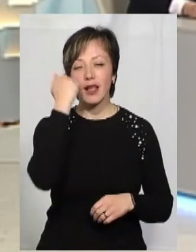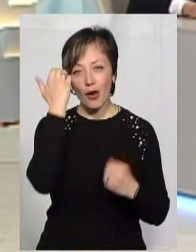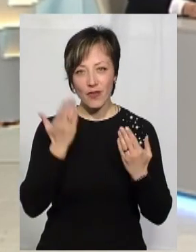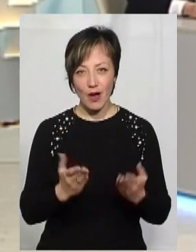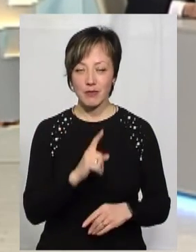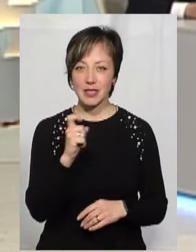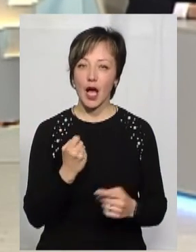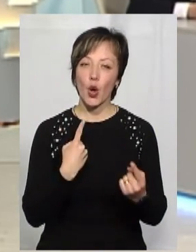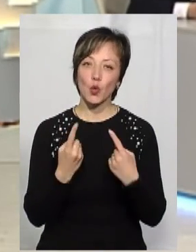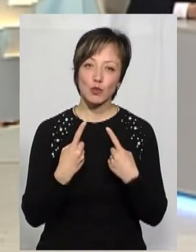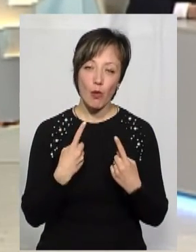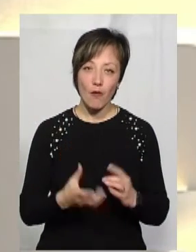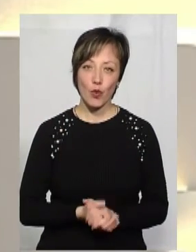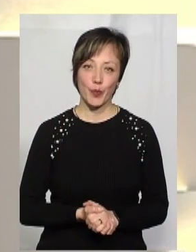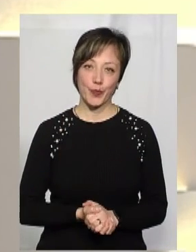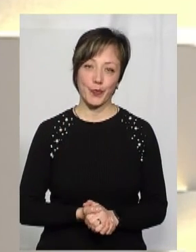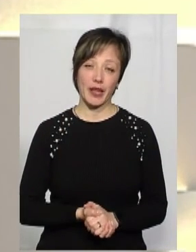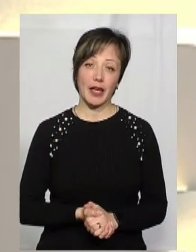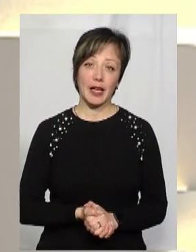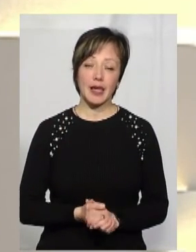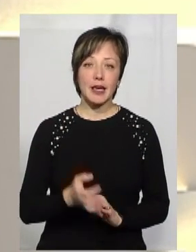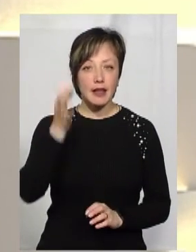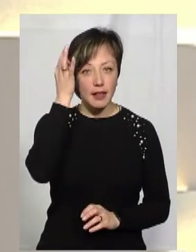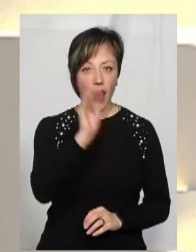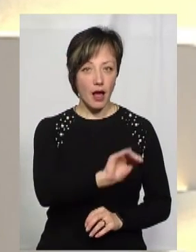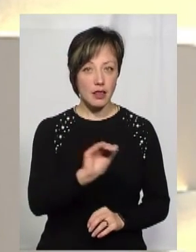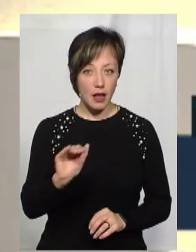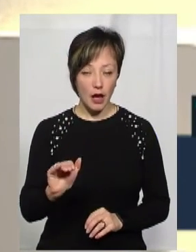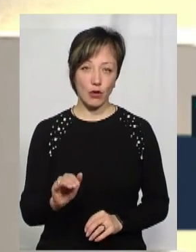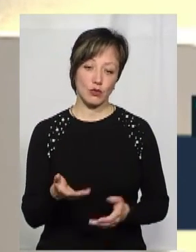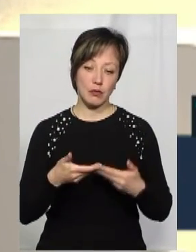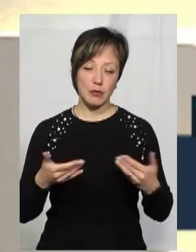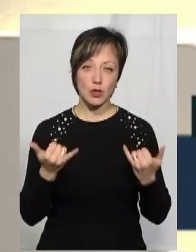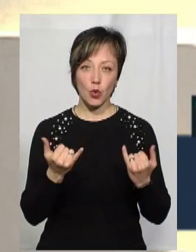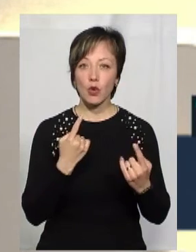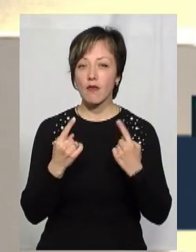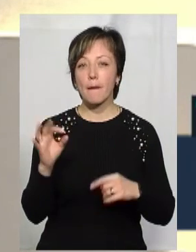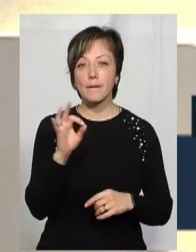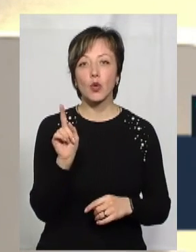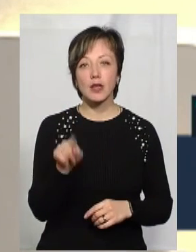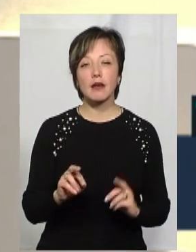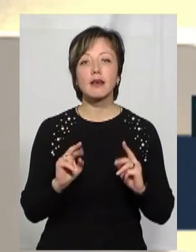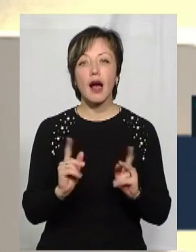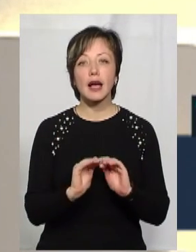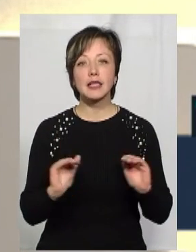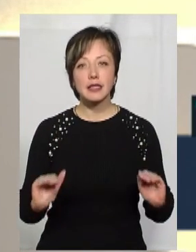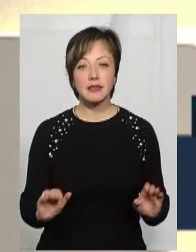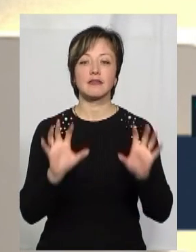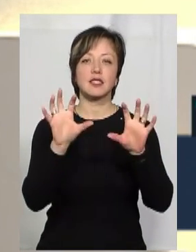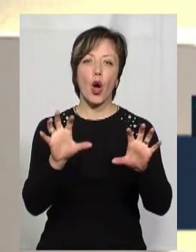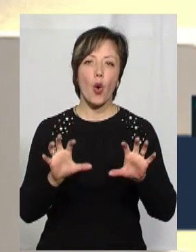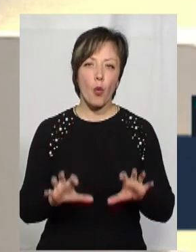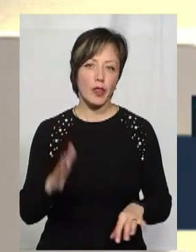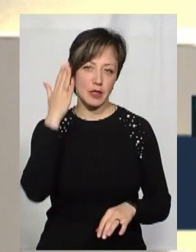Дякую вам за розмову. Нагадаю нашим глядачам, що ми сьогодні говорили про те, як діти у законний